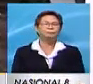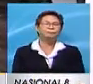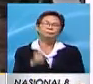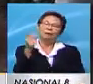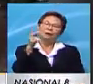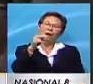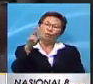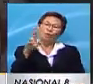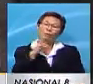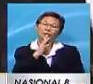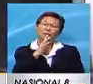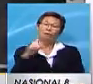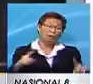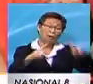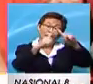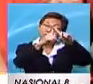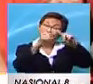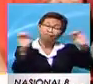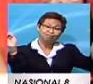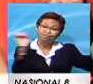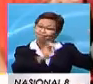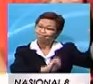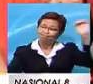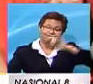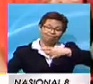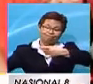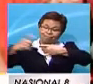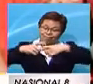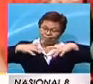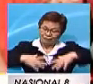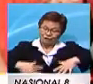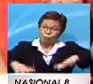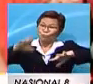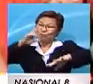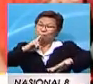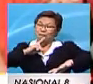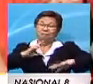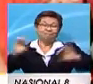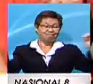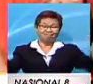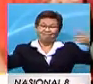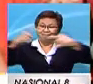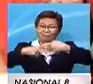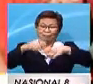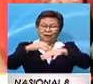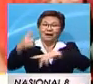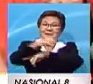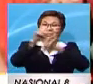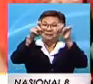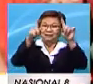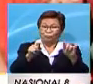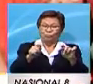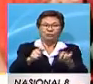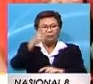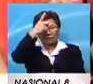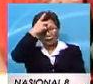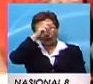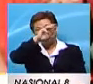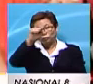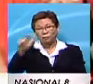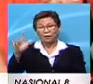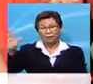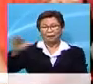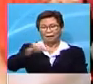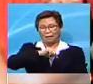Sri Anwar lagi, UMNO tiada sebarang kaitan dengan himpunan Baju Merah yang dijangka akan diadakan pada Sabtu ini walaupun Datuk Jamal